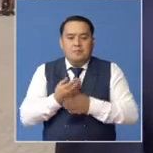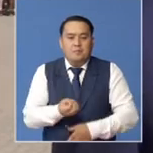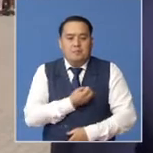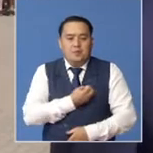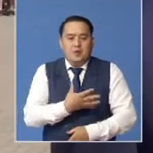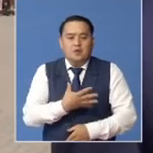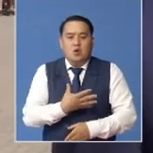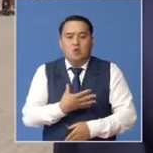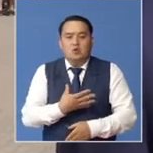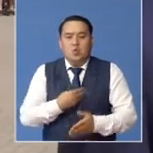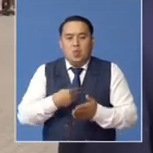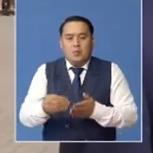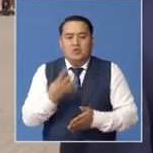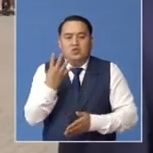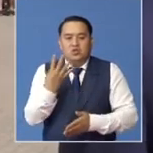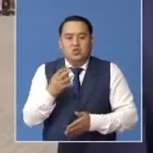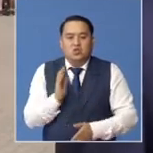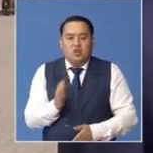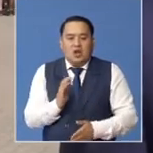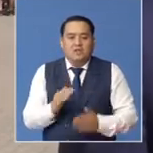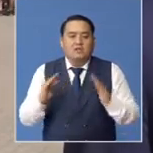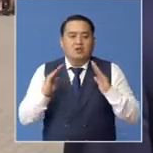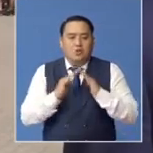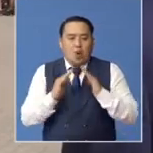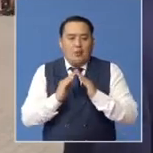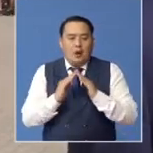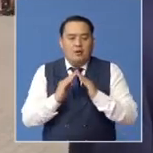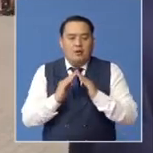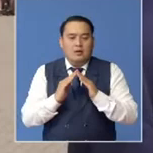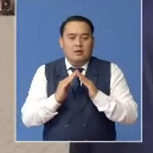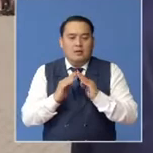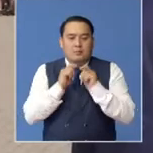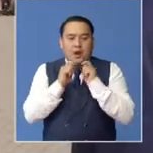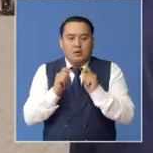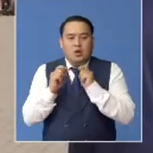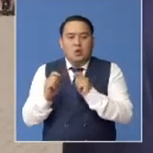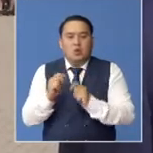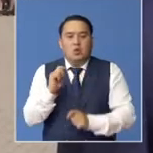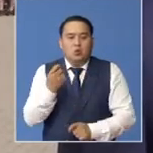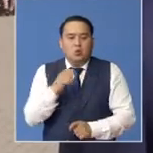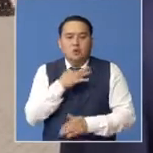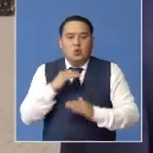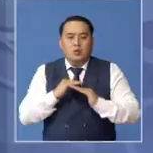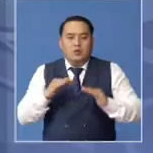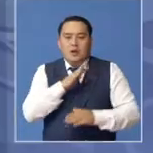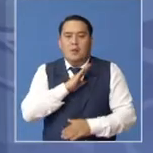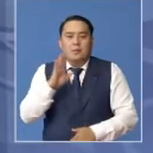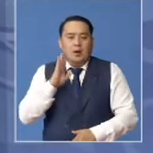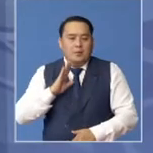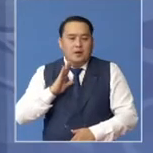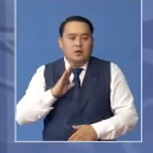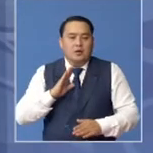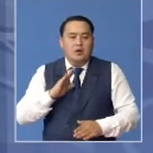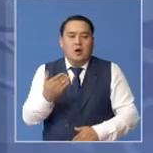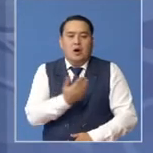мы приобрели 4 частных домов и подарили ключи нашим многодетным матерям. И пользуясь